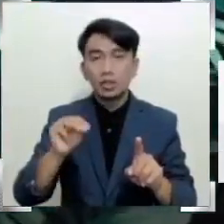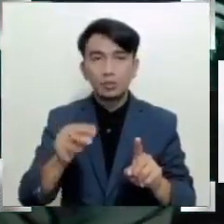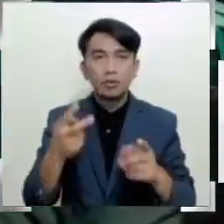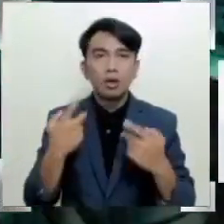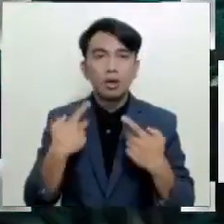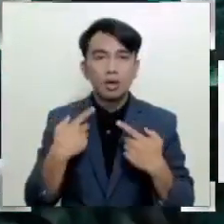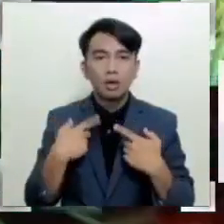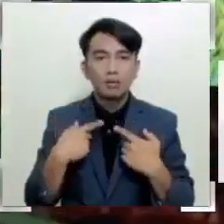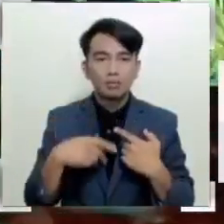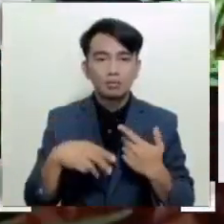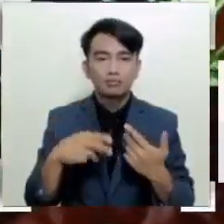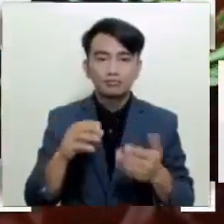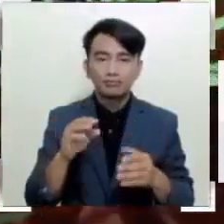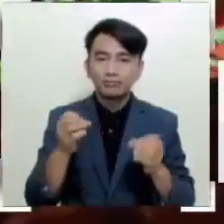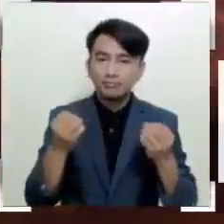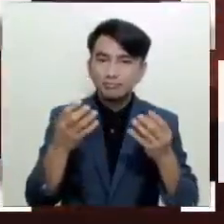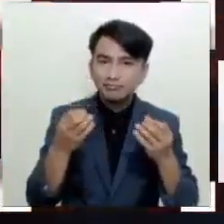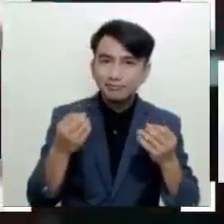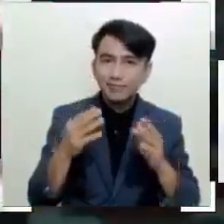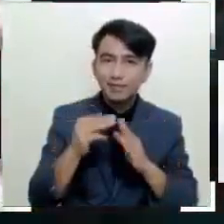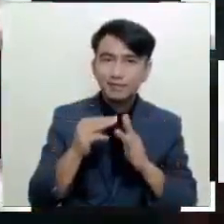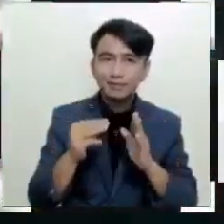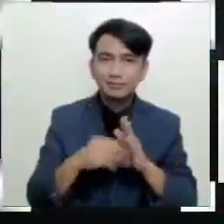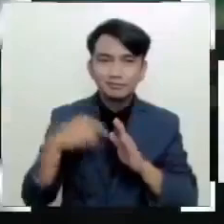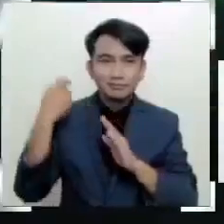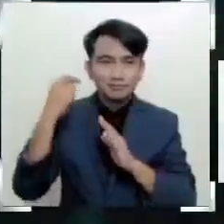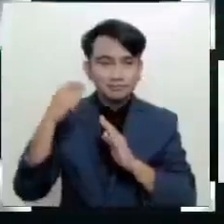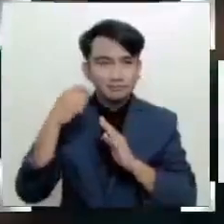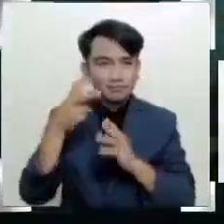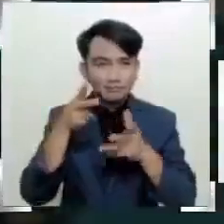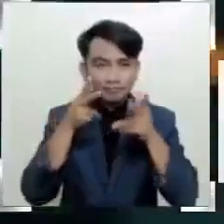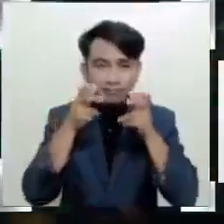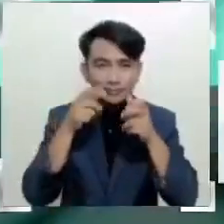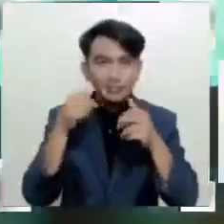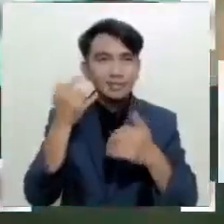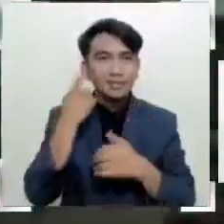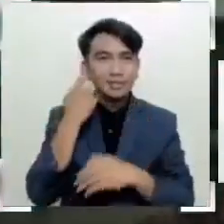ang MV ng Marilyn Sito kaninang tanghali.